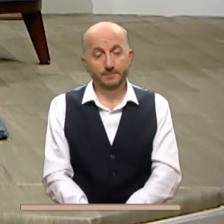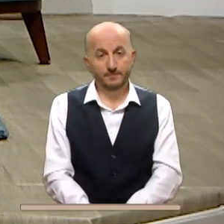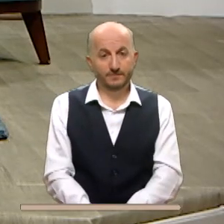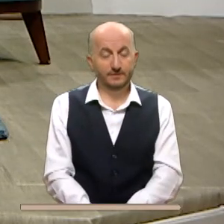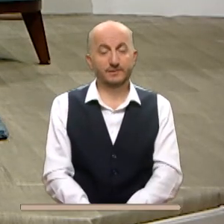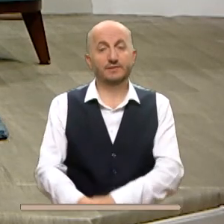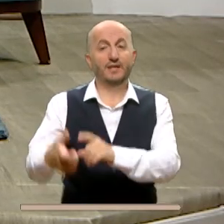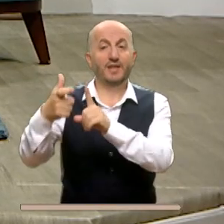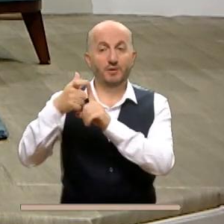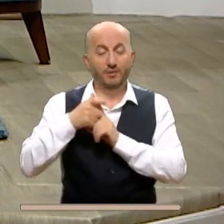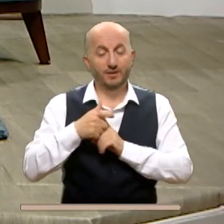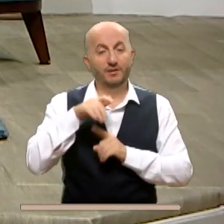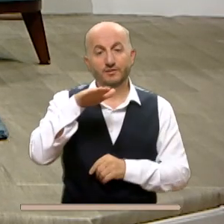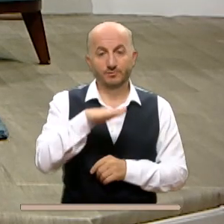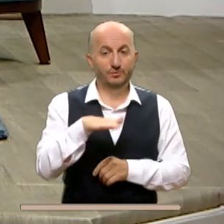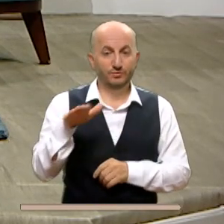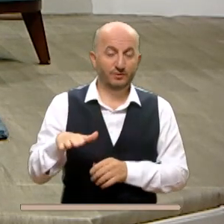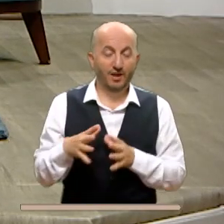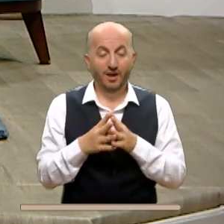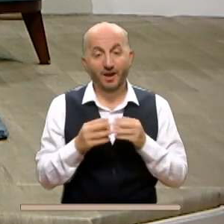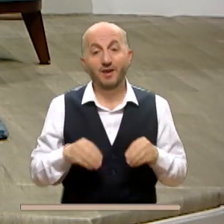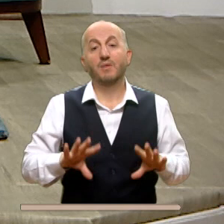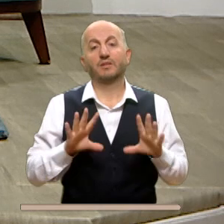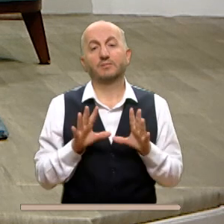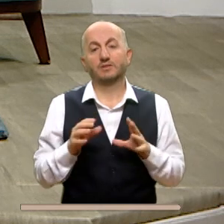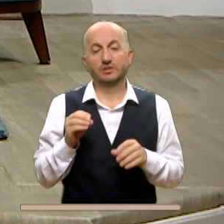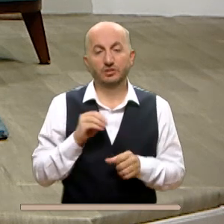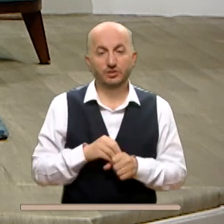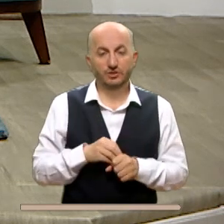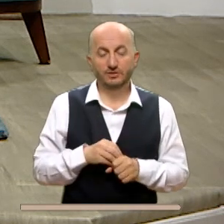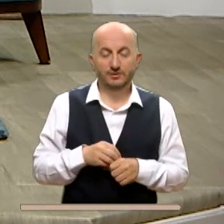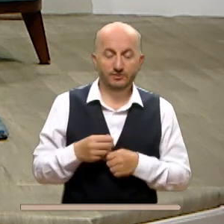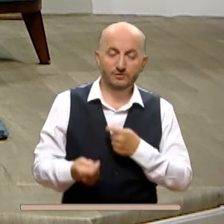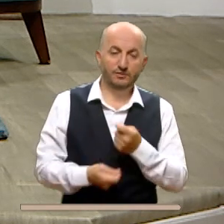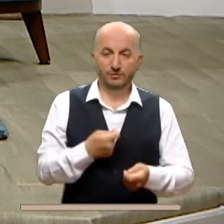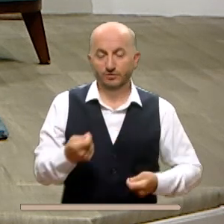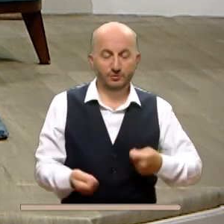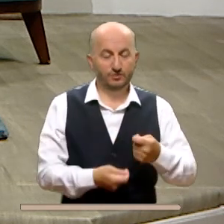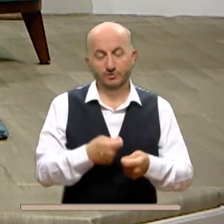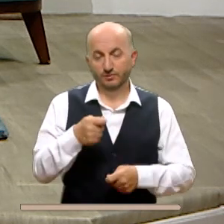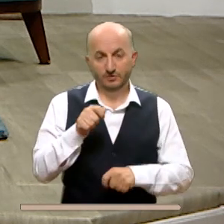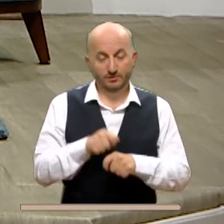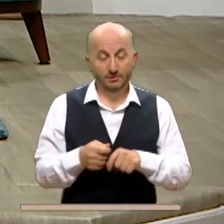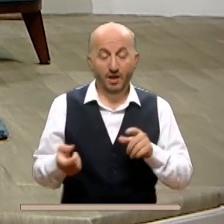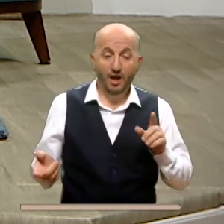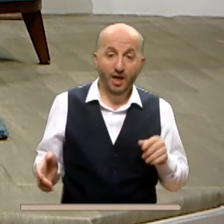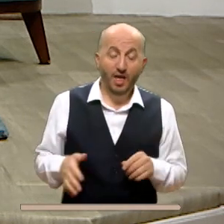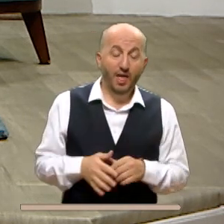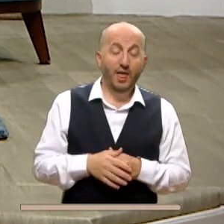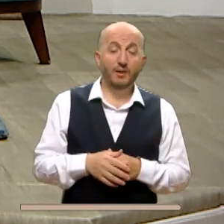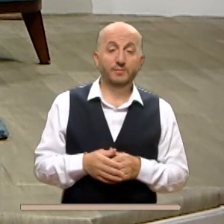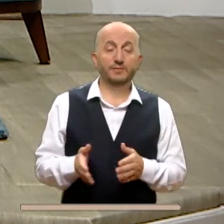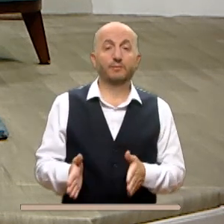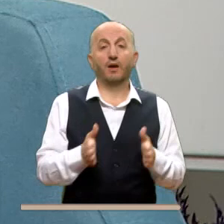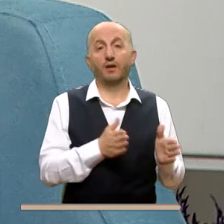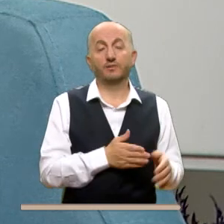emanet aldığınız bu çocukları kaybetmemek için, kaybolmamaları için kesinlikle, de elinizden geleni yapıyorsunuz. Kesinlikle her yönüyle ilgileniyoruz. Bizim ayrıca